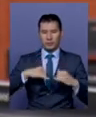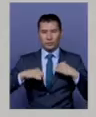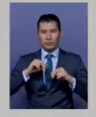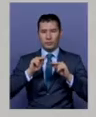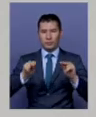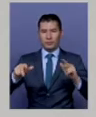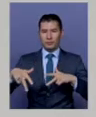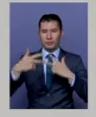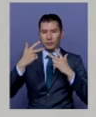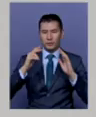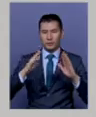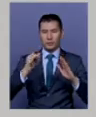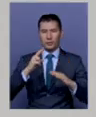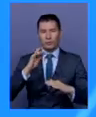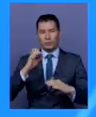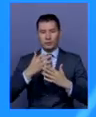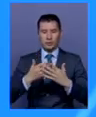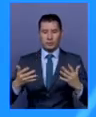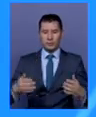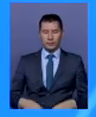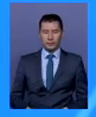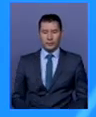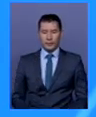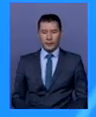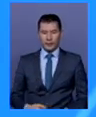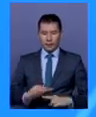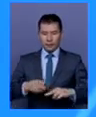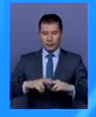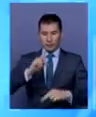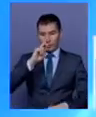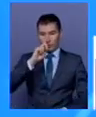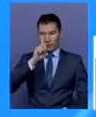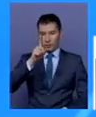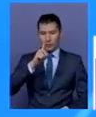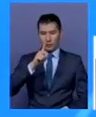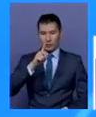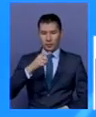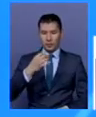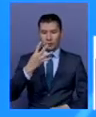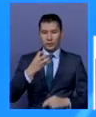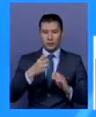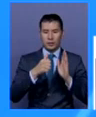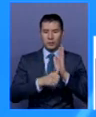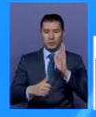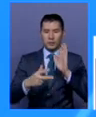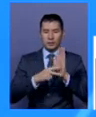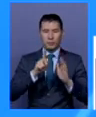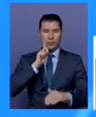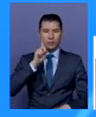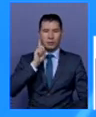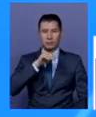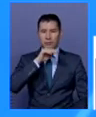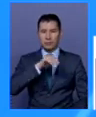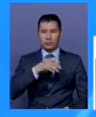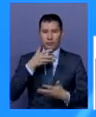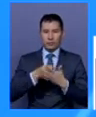арнайы онлайн курстардан өтті. В этом году трудовую деятельность начинает. Биыл 468 жас маман өз еңбек жолын бастады.